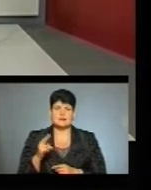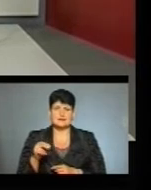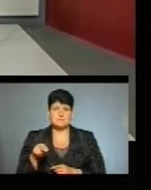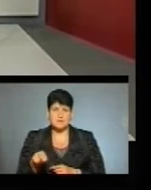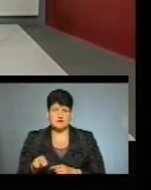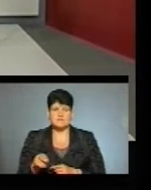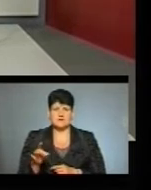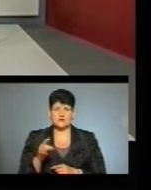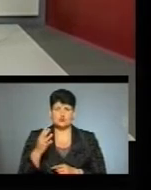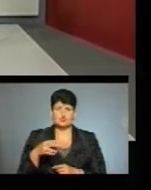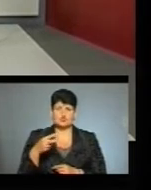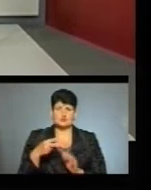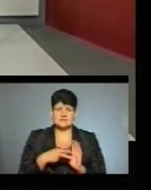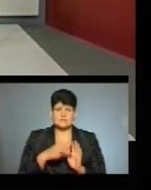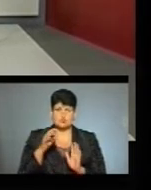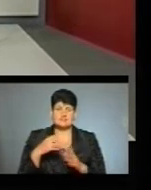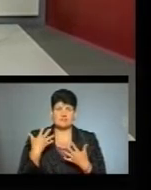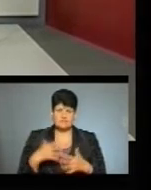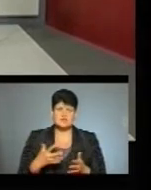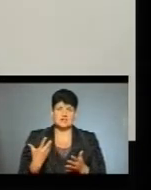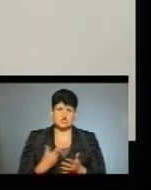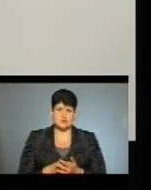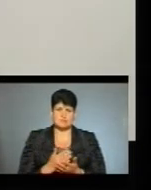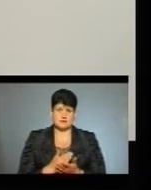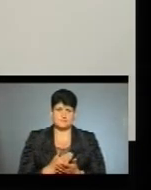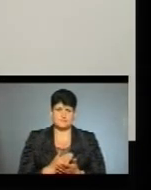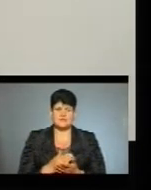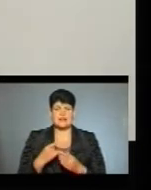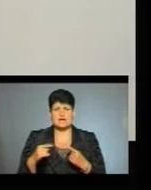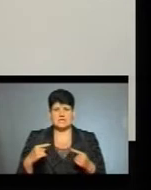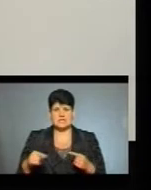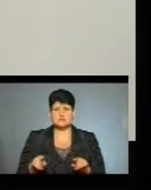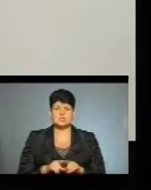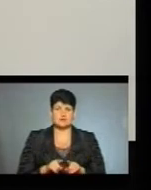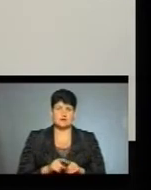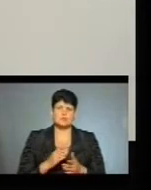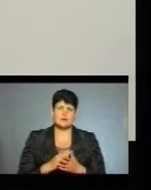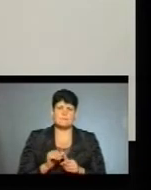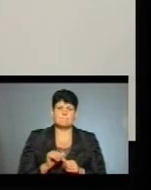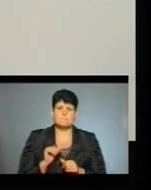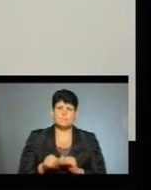районі 47% зараз вже є пощеплені. Інші теж, вони є поза